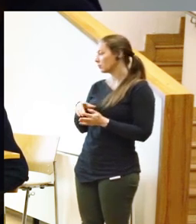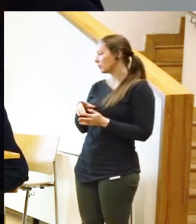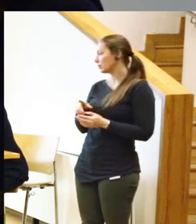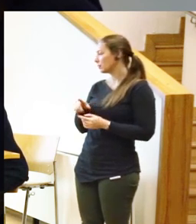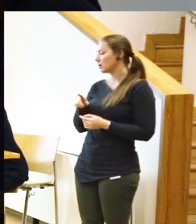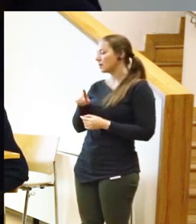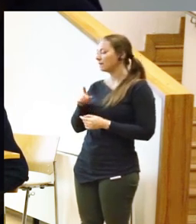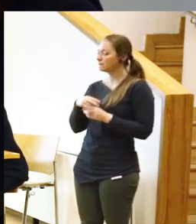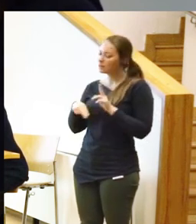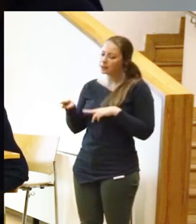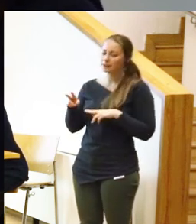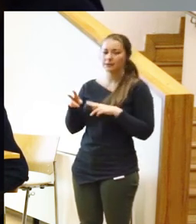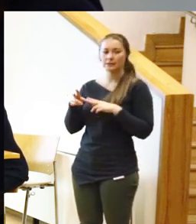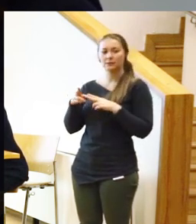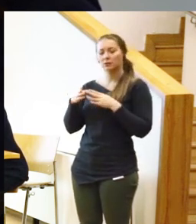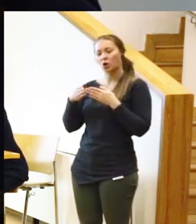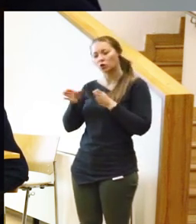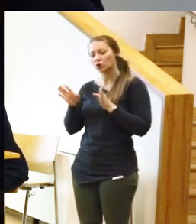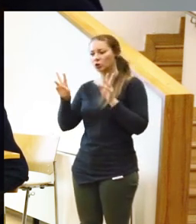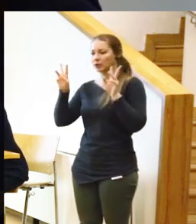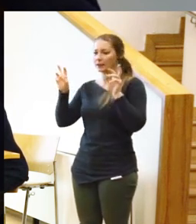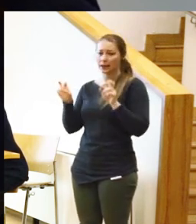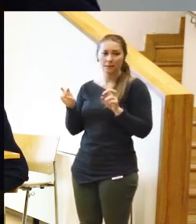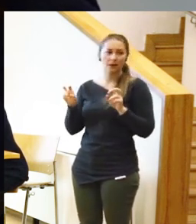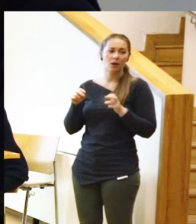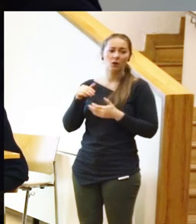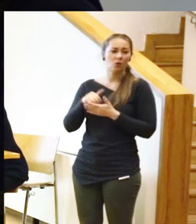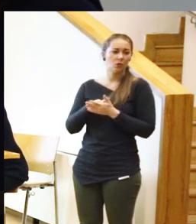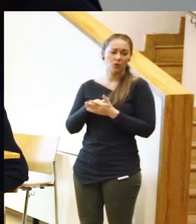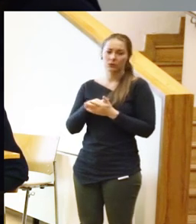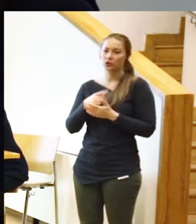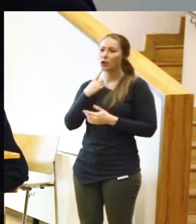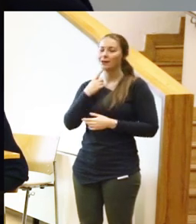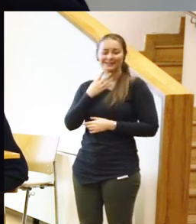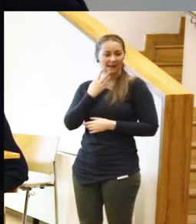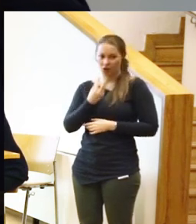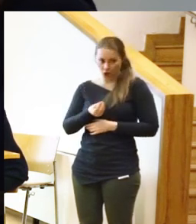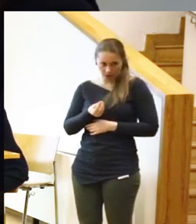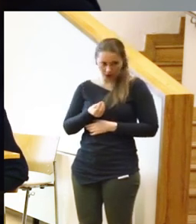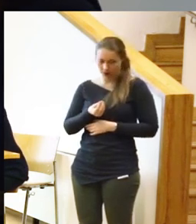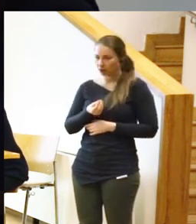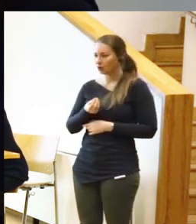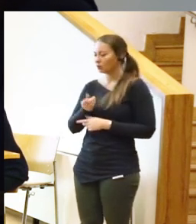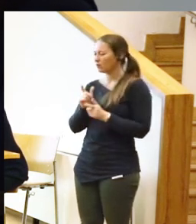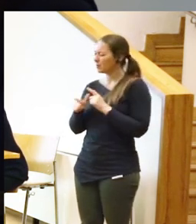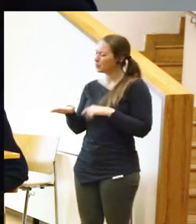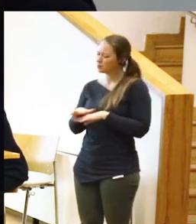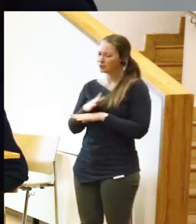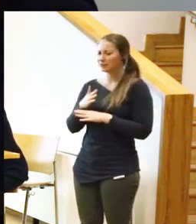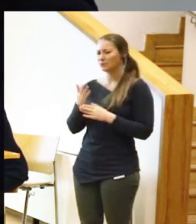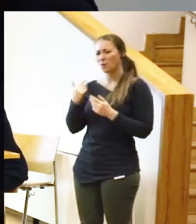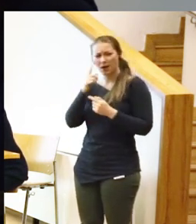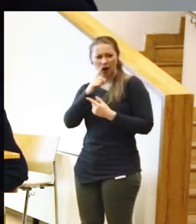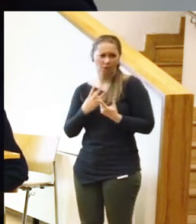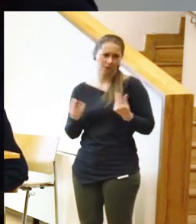trošku chtěla rozšířit ještě ten pohled na to znevýhodnění, protože málo mám pocit, že jsme tady pořád ještě